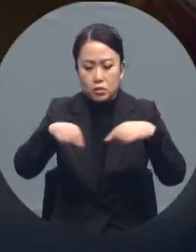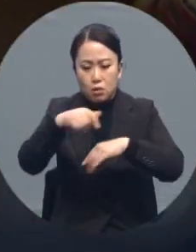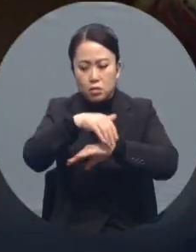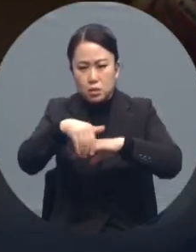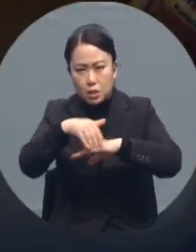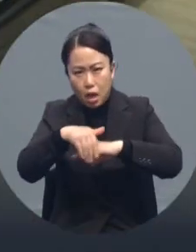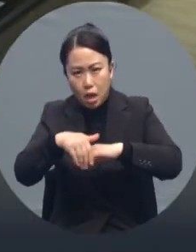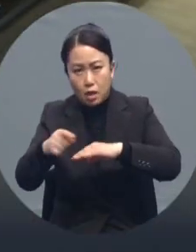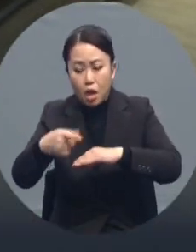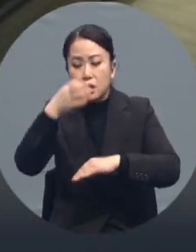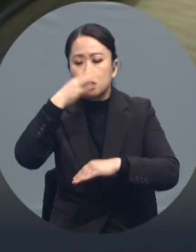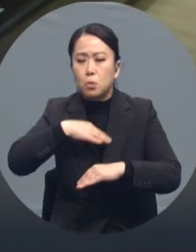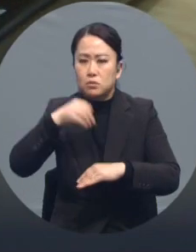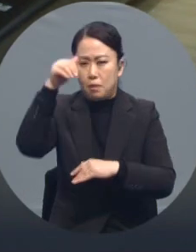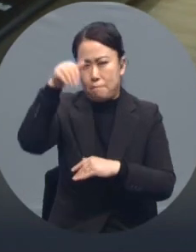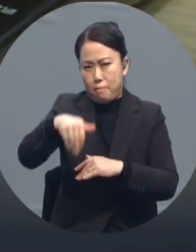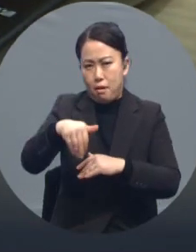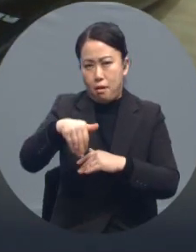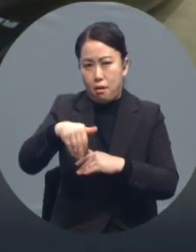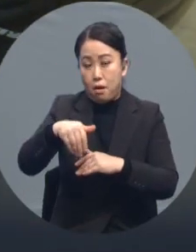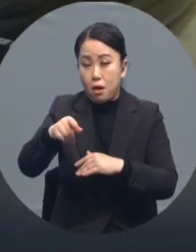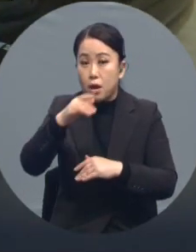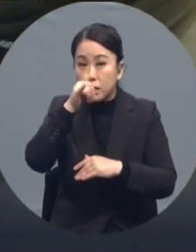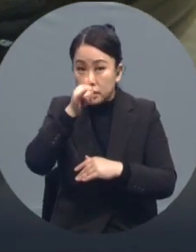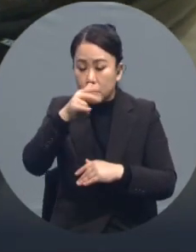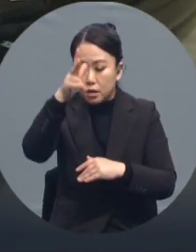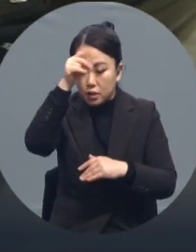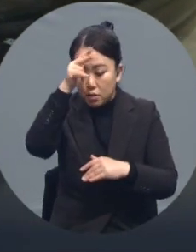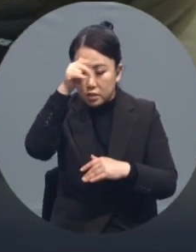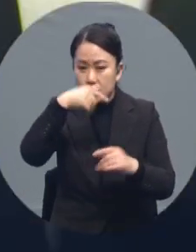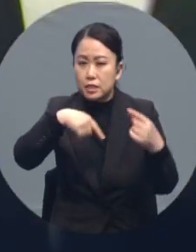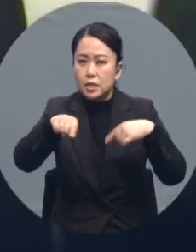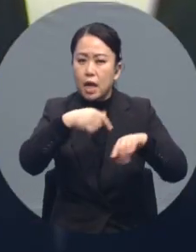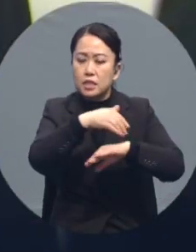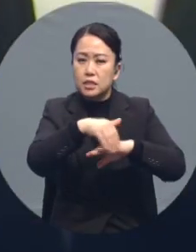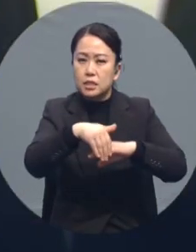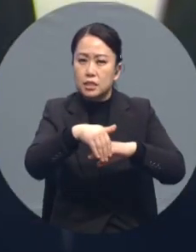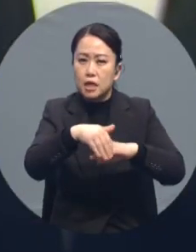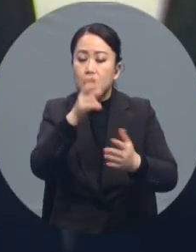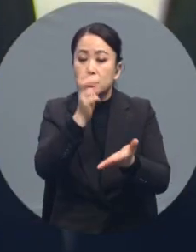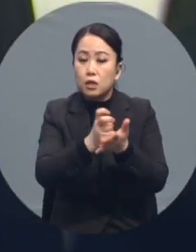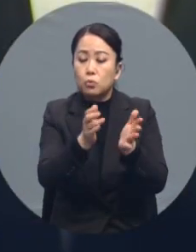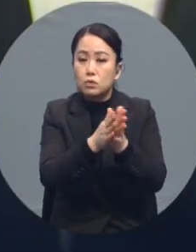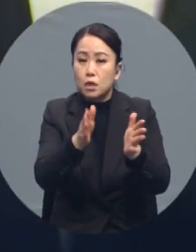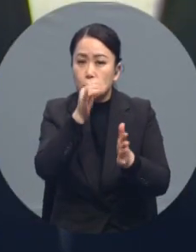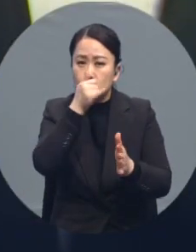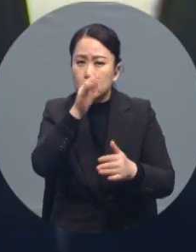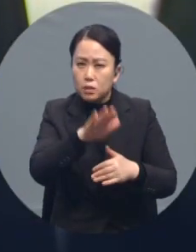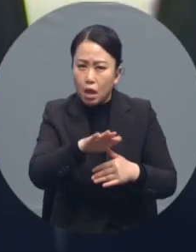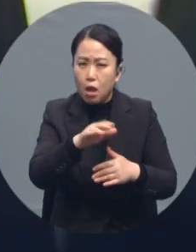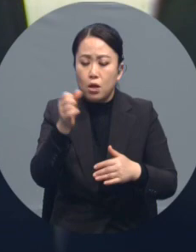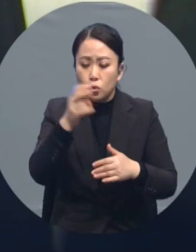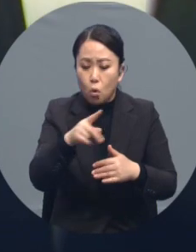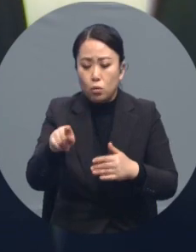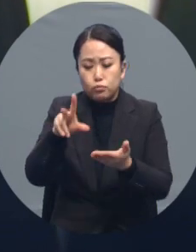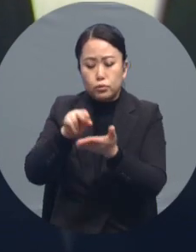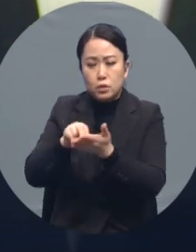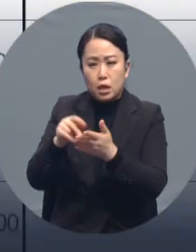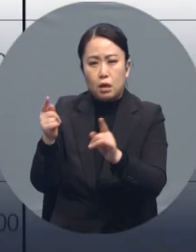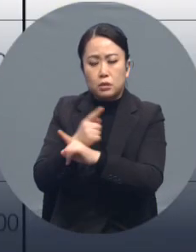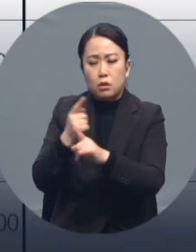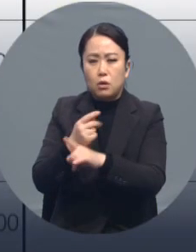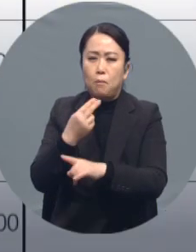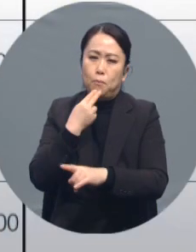실효성을 떨어뜨릴 수 있는 경찰 자치 제도를 지금 시행을 하고 있는데 이런 문제가 좀 개선이 안 되고